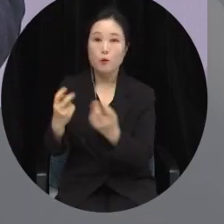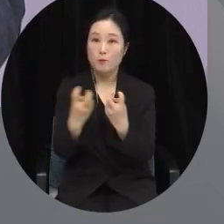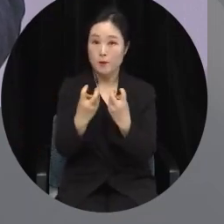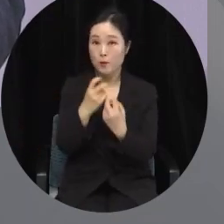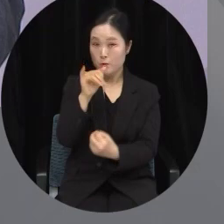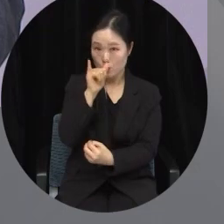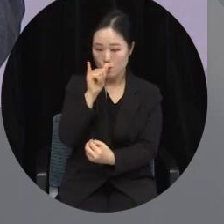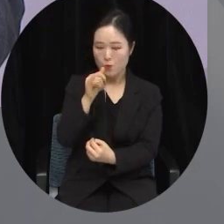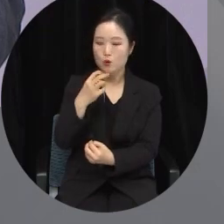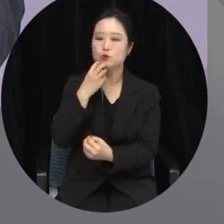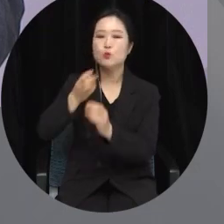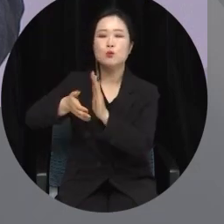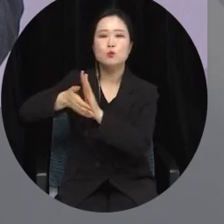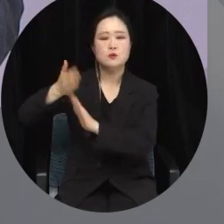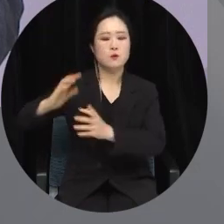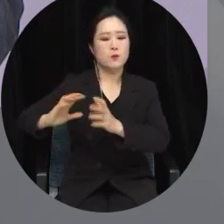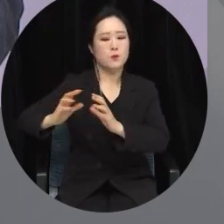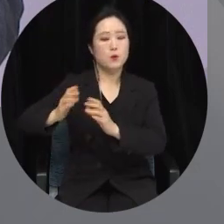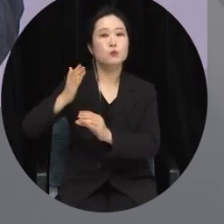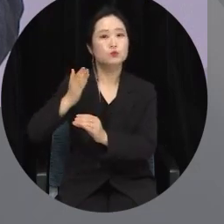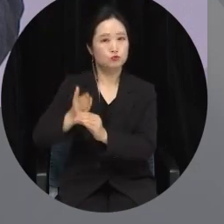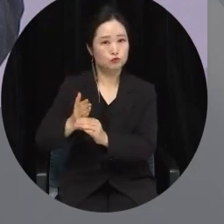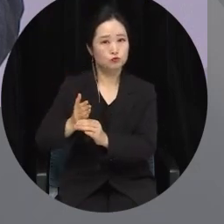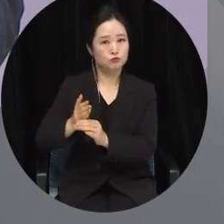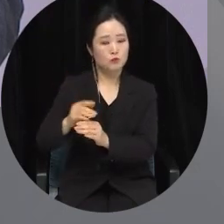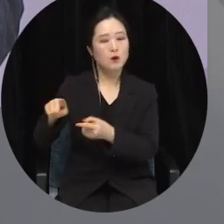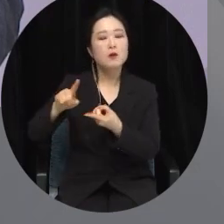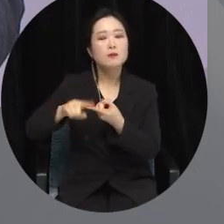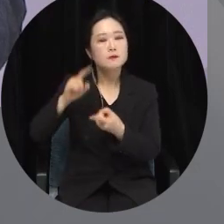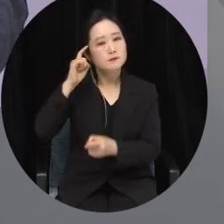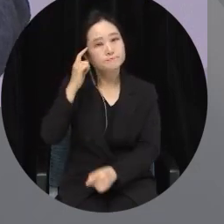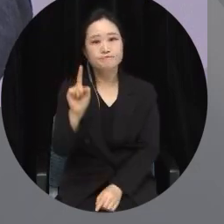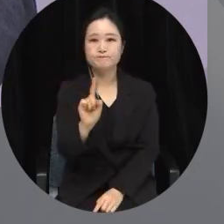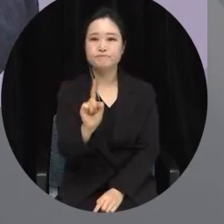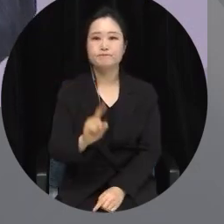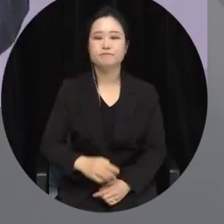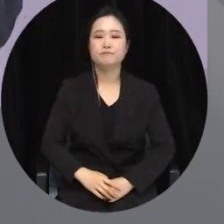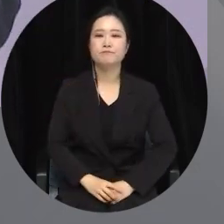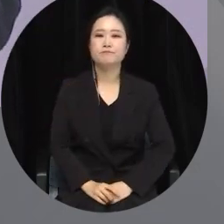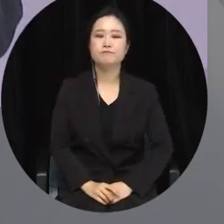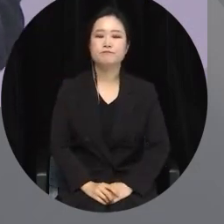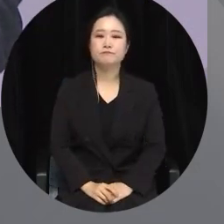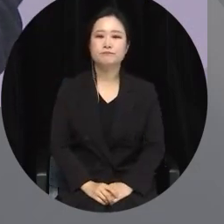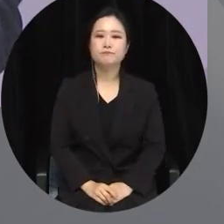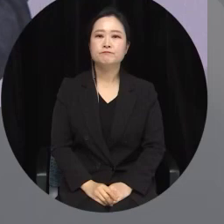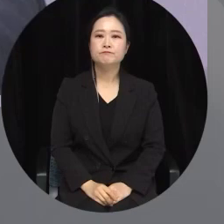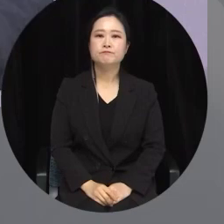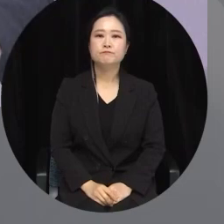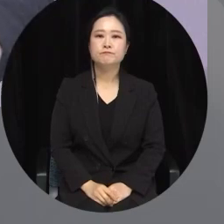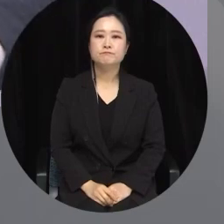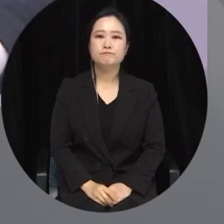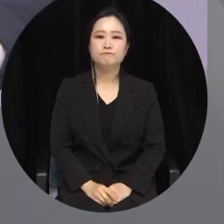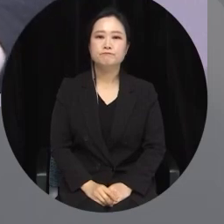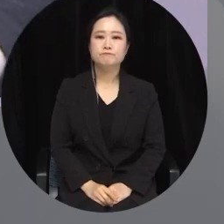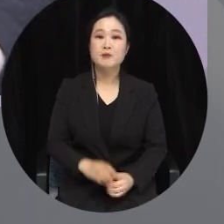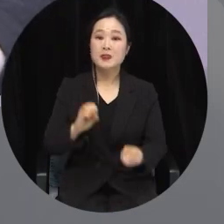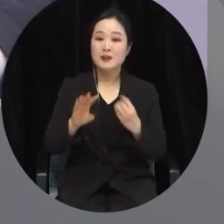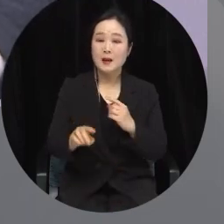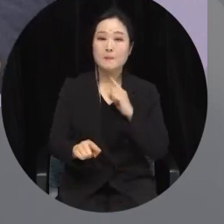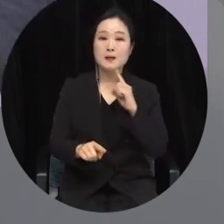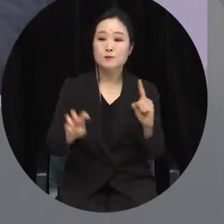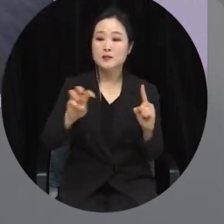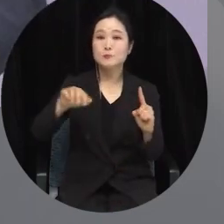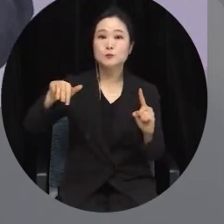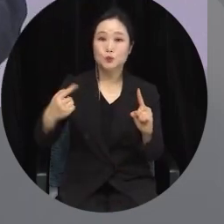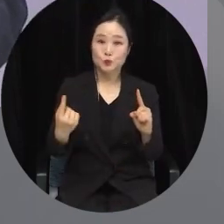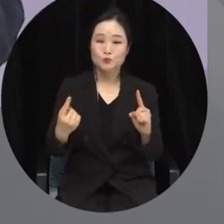협의 중입니다. 그 부분에 대해서는 어떻게 판단하시는지요? 네, 이용선 후보 1분 30초 내 답변